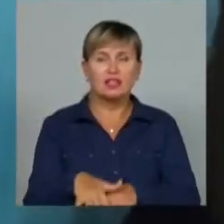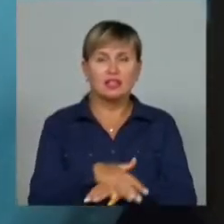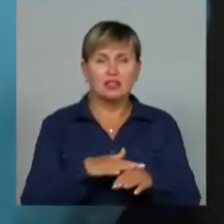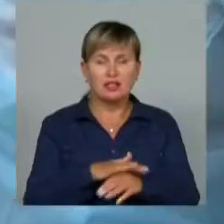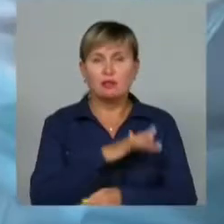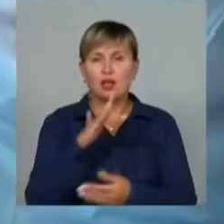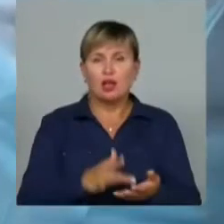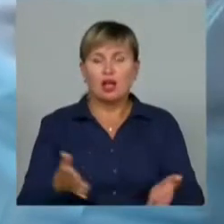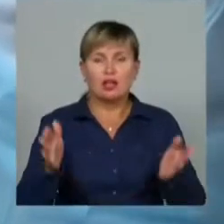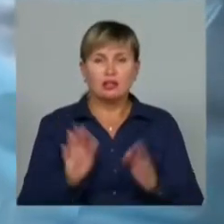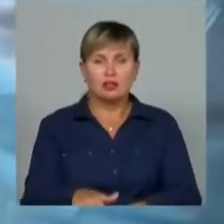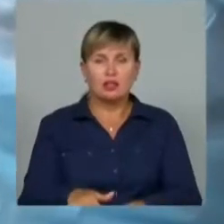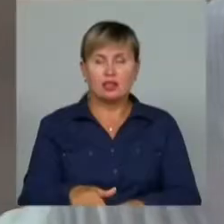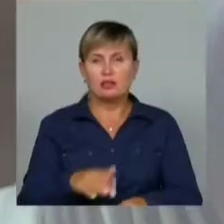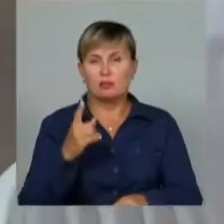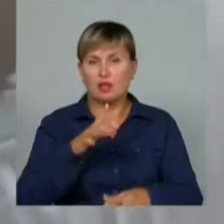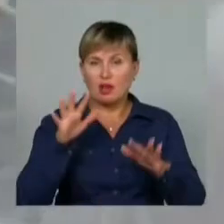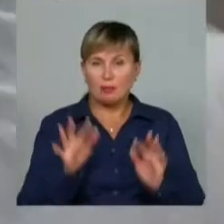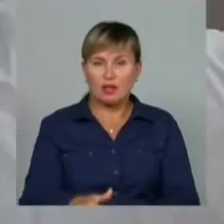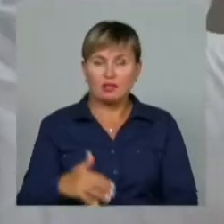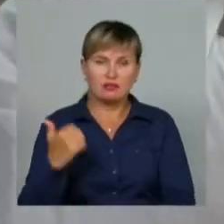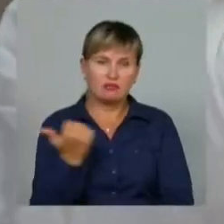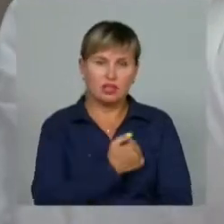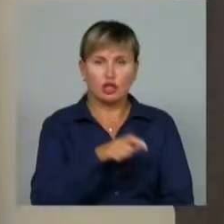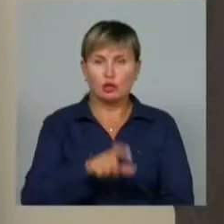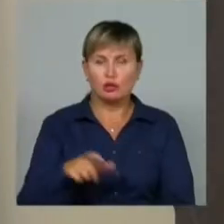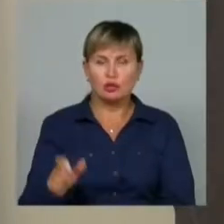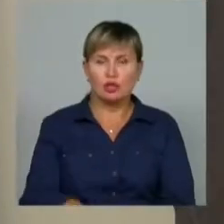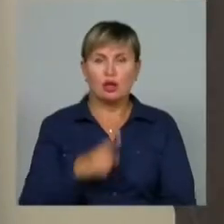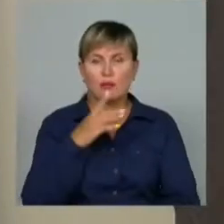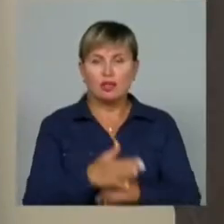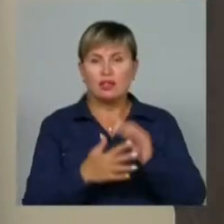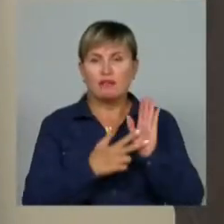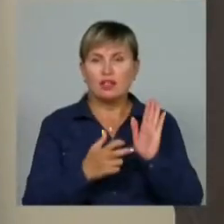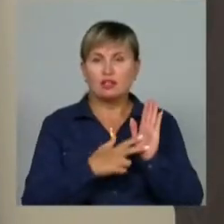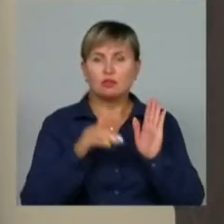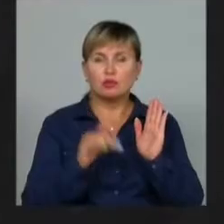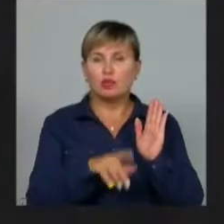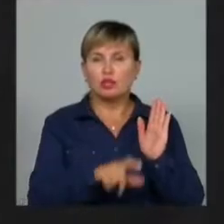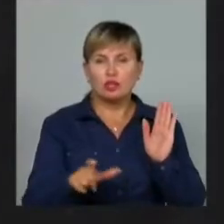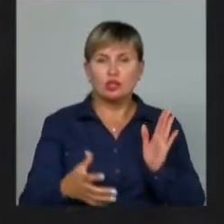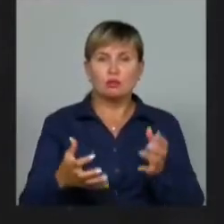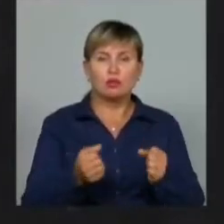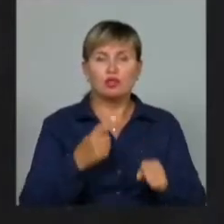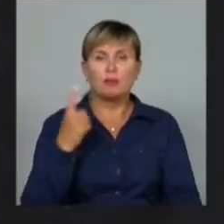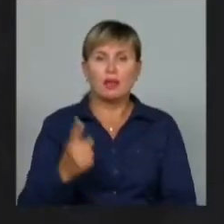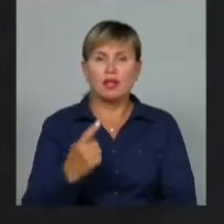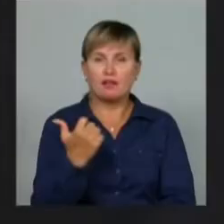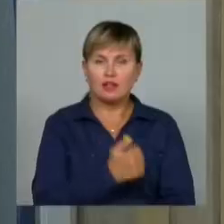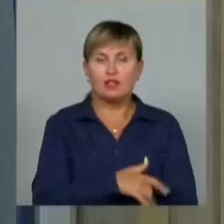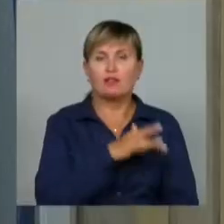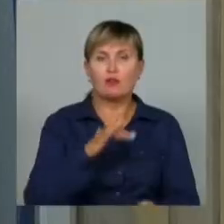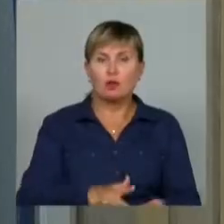Мегаполис остается безоговорочным лидером по количеству привитых людей. Почти 800 тысяч человек получили первый компонент вакцины. В